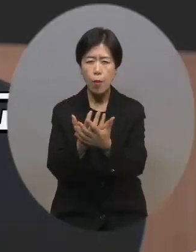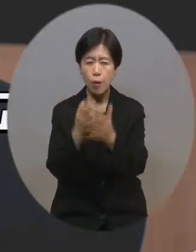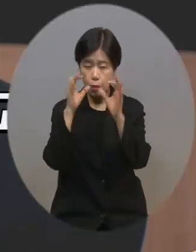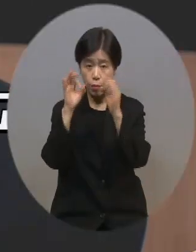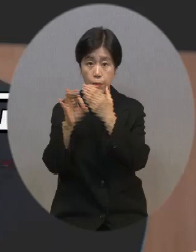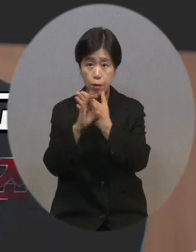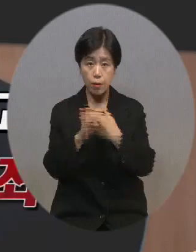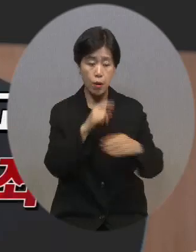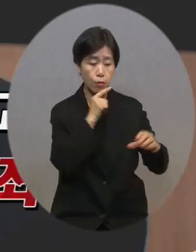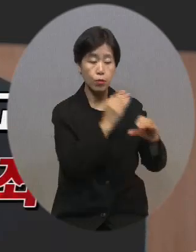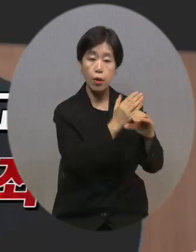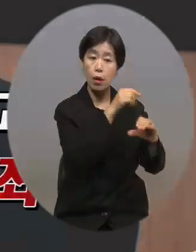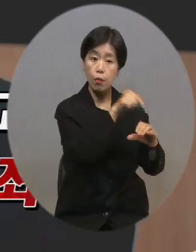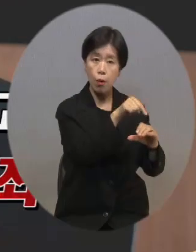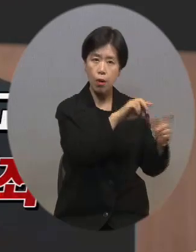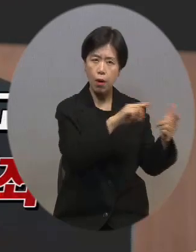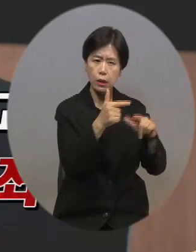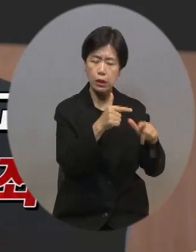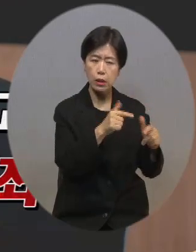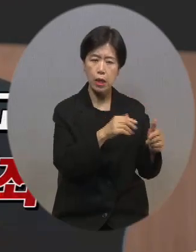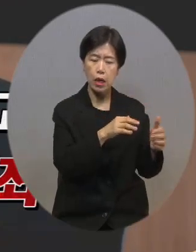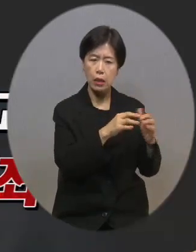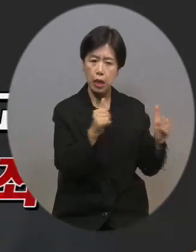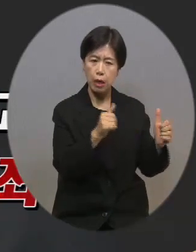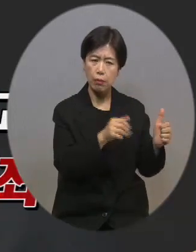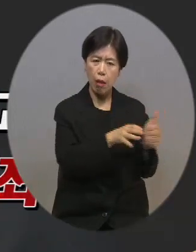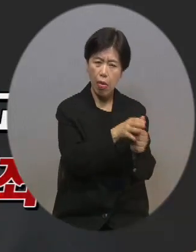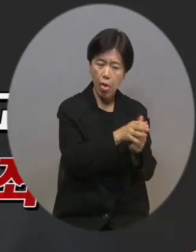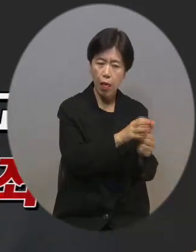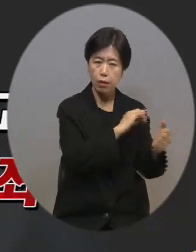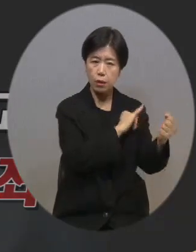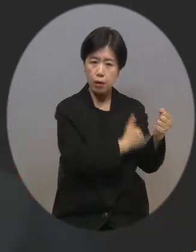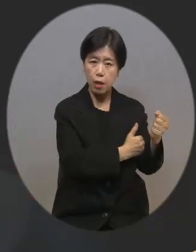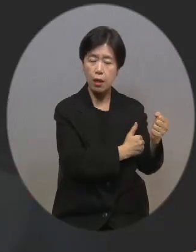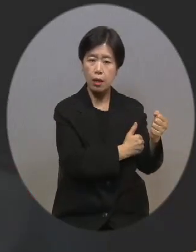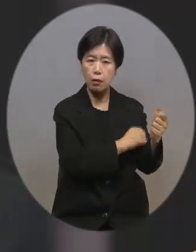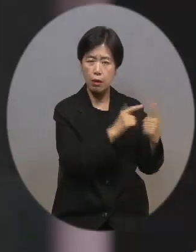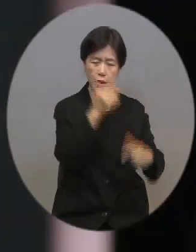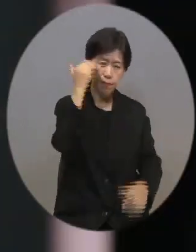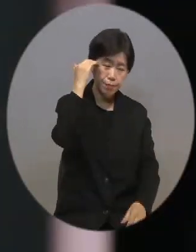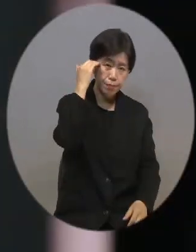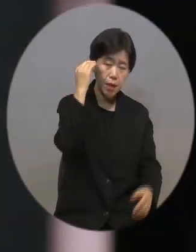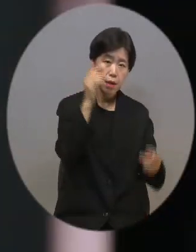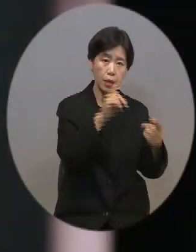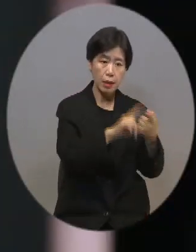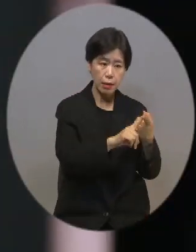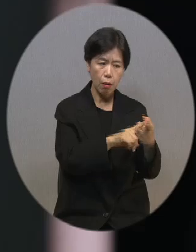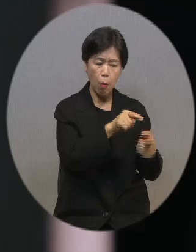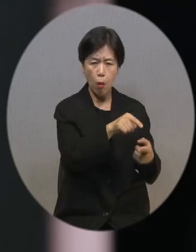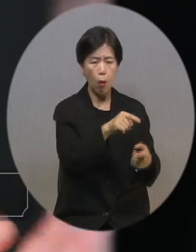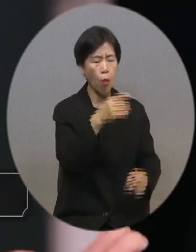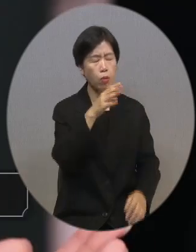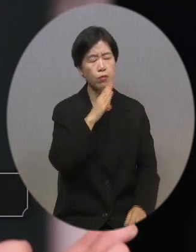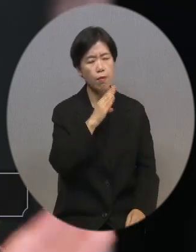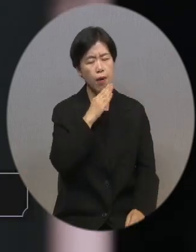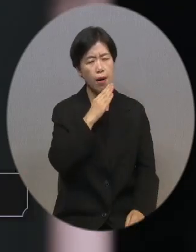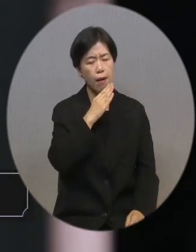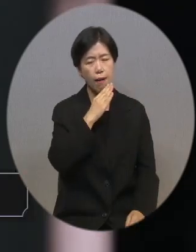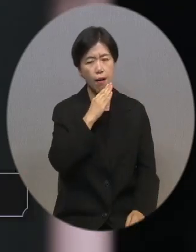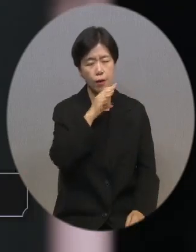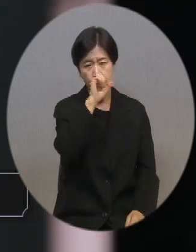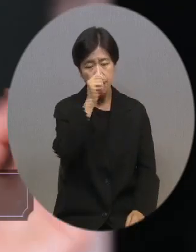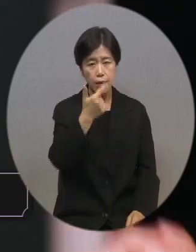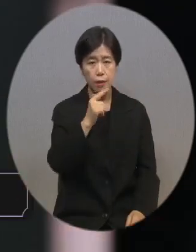북한에서 발생하고 있는 인권 침해가 반인도 범죄라는 수준이라는 결론을 내렸으니까 그전에는 뭐